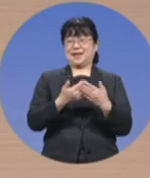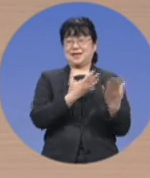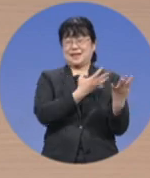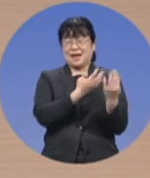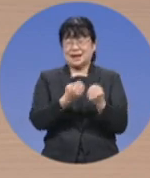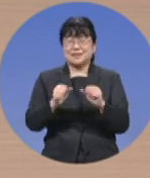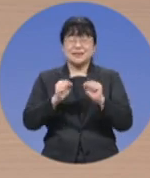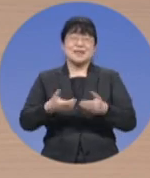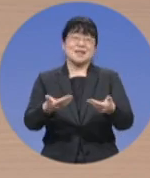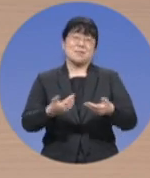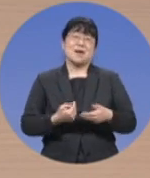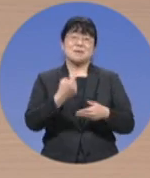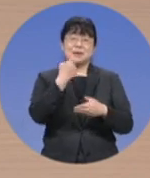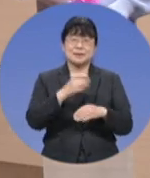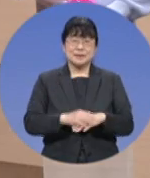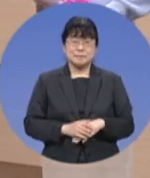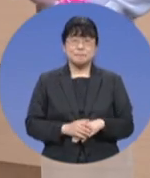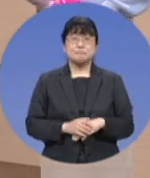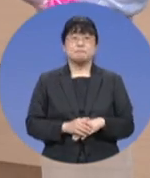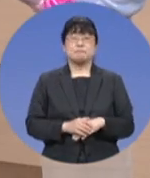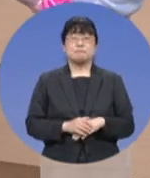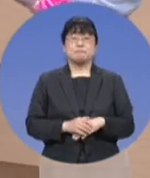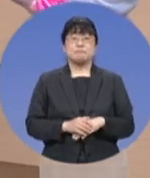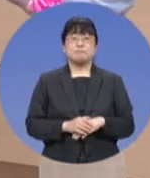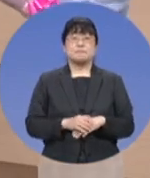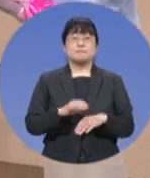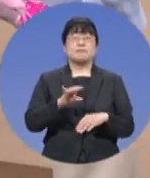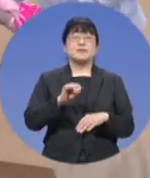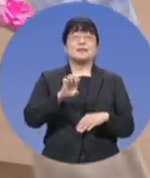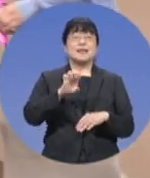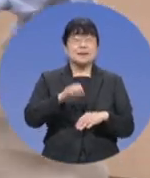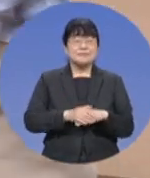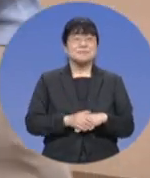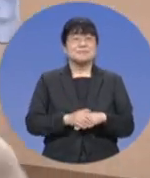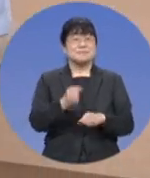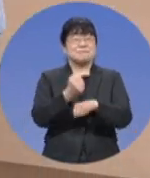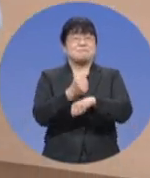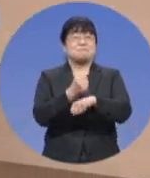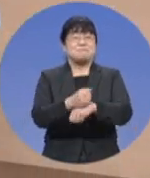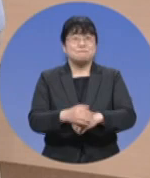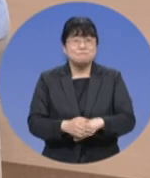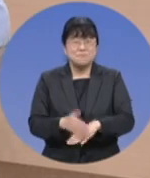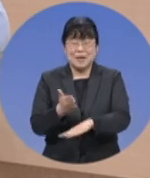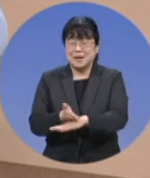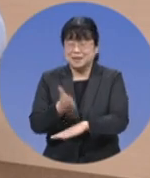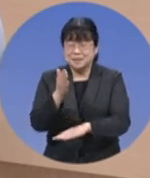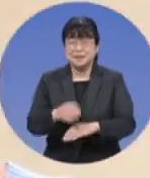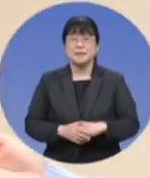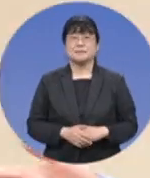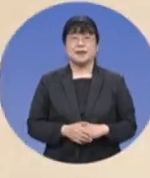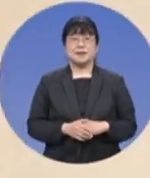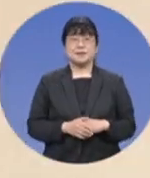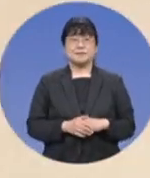んさせていただきました。 そして千恵ちゃん、お疲れ様でした。 ありがとうございます。